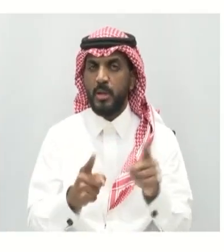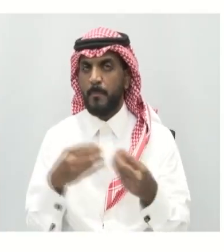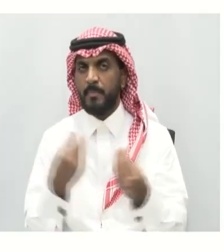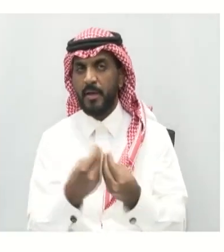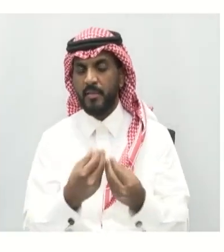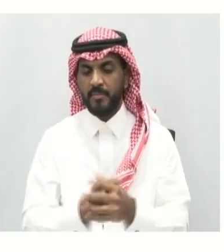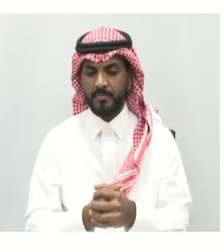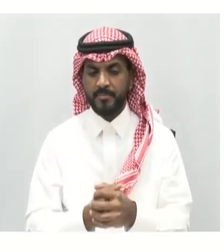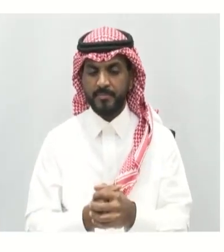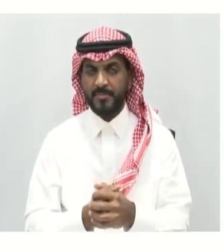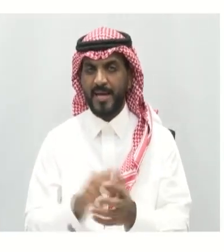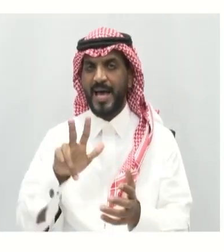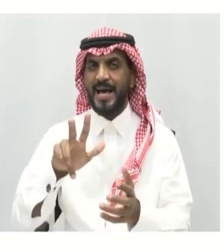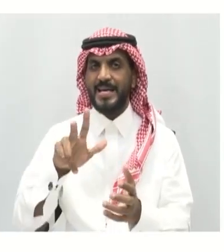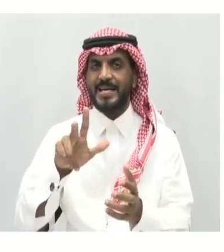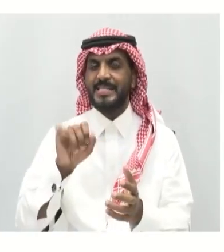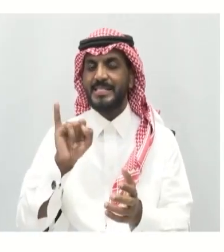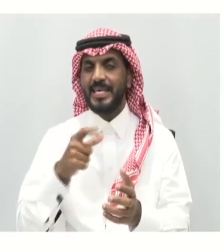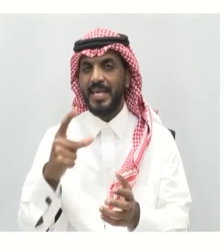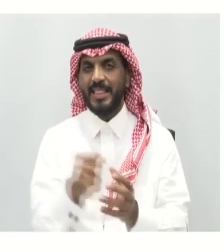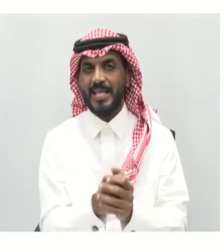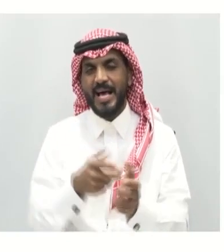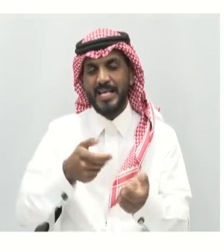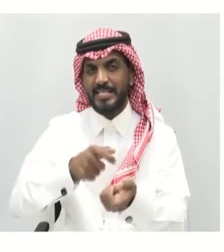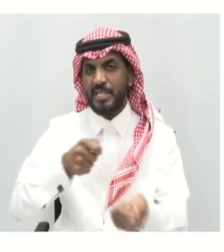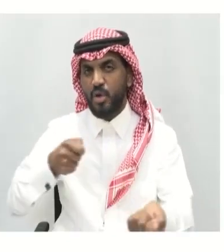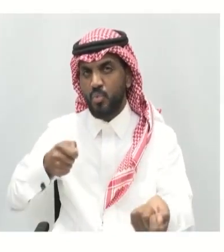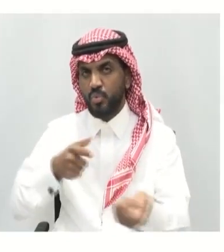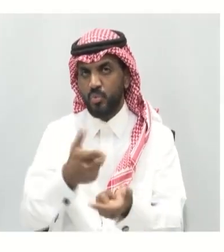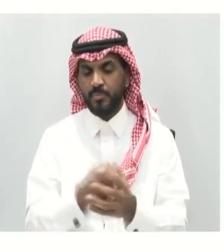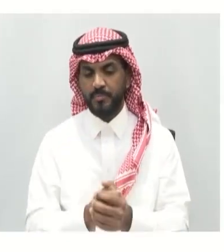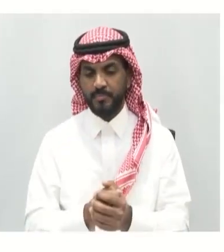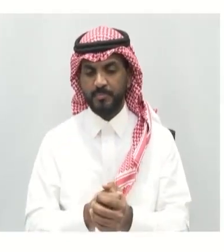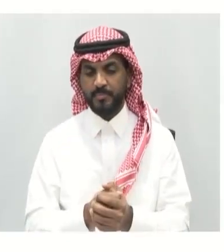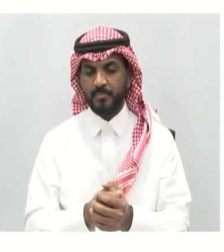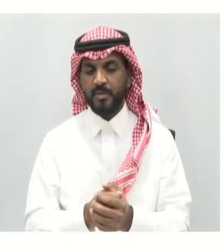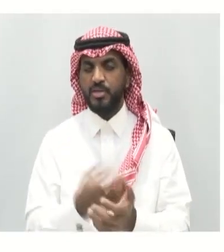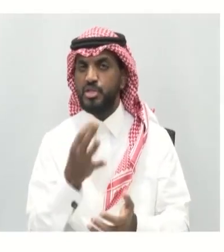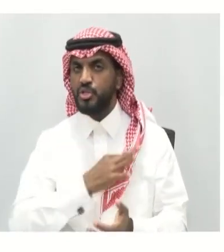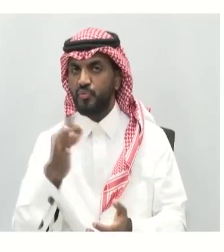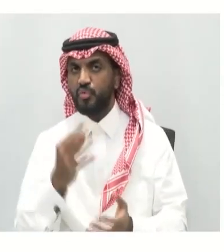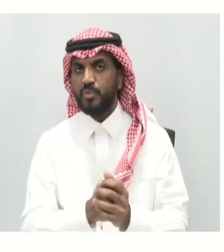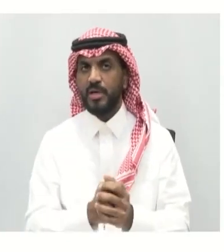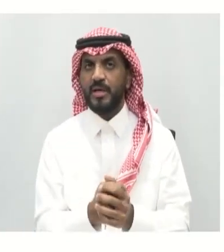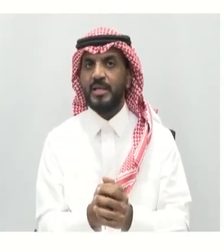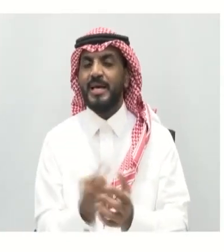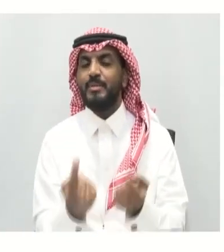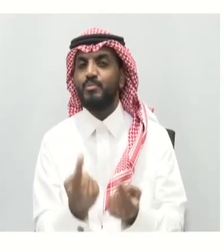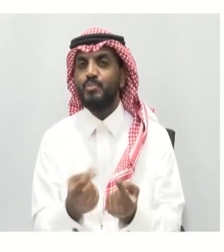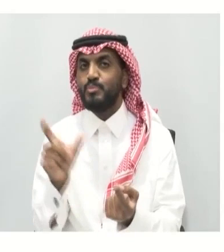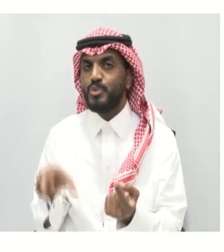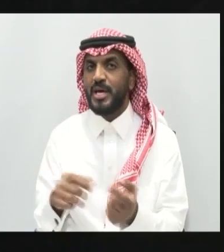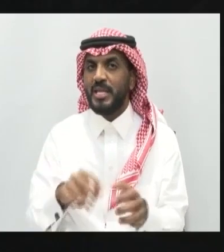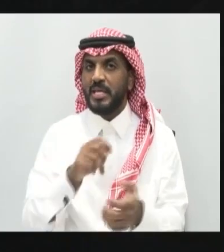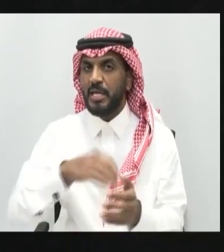مجموعه الصياد مجموعه الصياد طبعا يستفيدون منها المزارعين يا بابا كيف يستفيدون منها